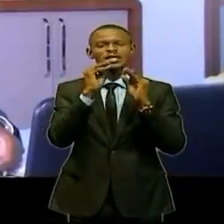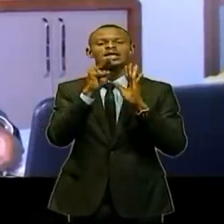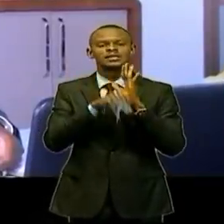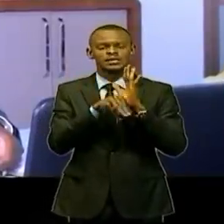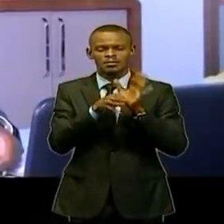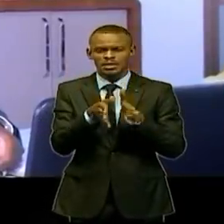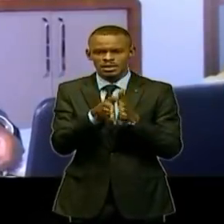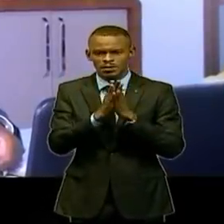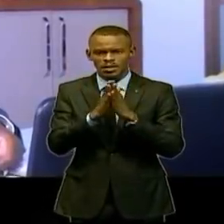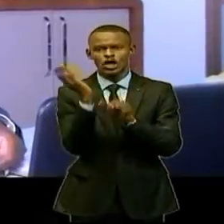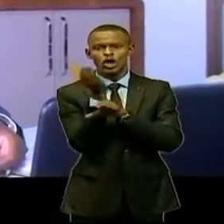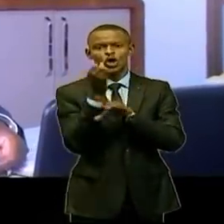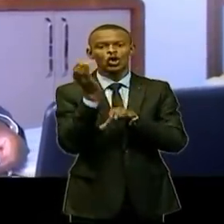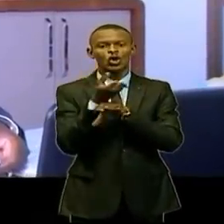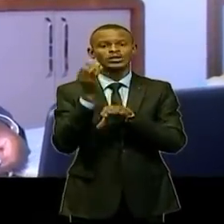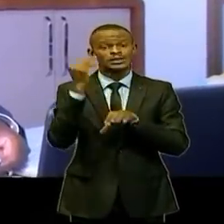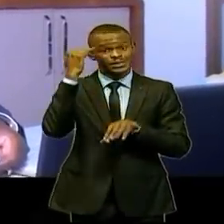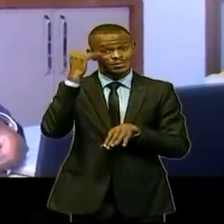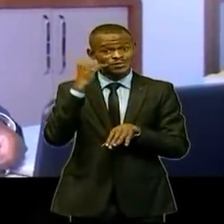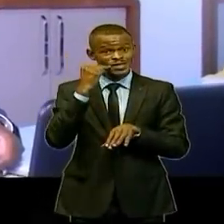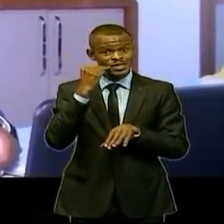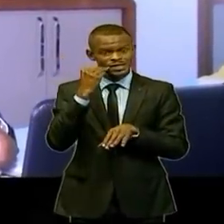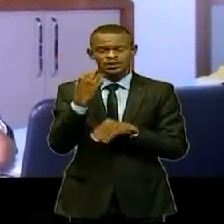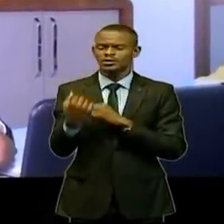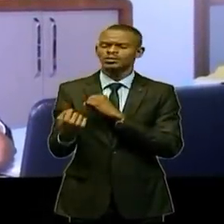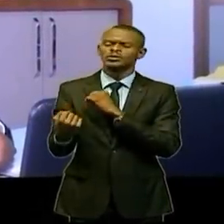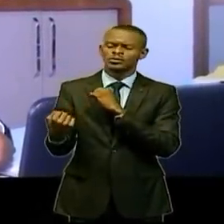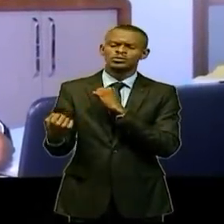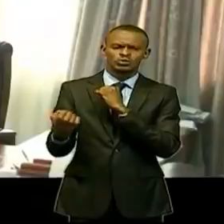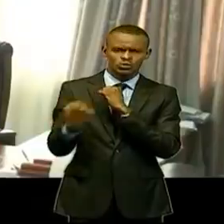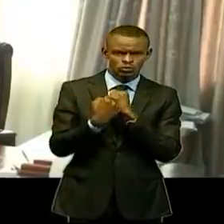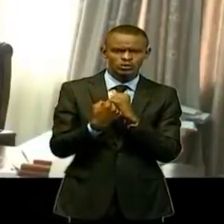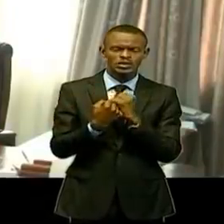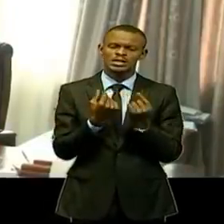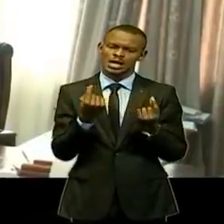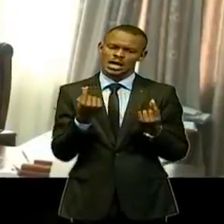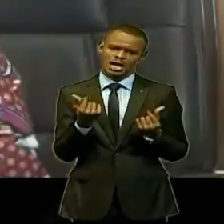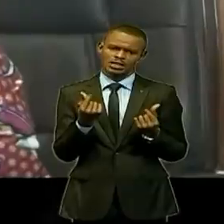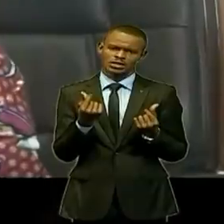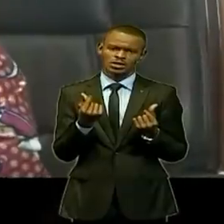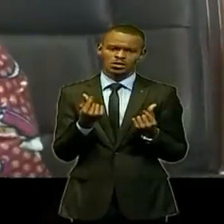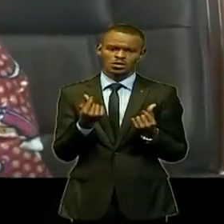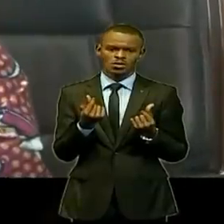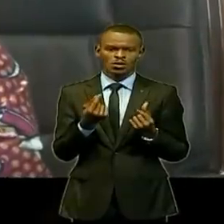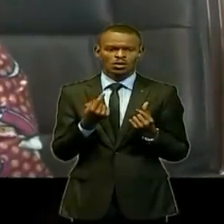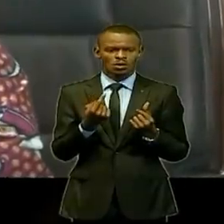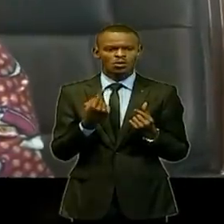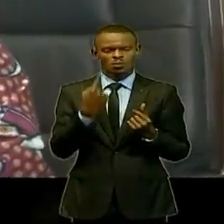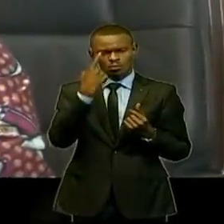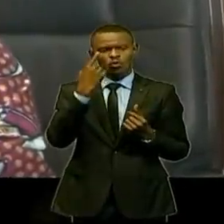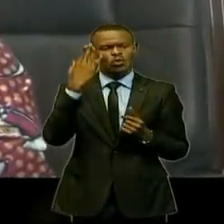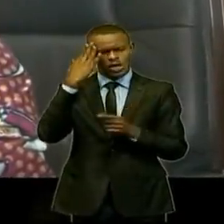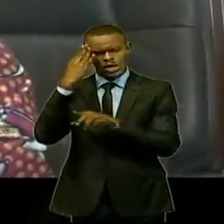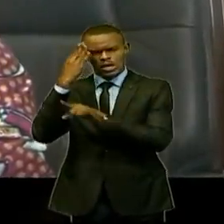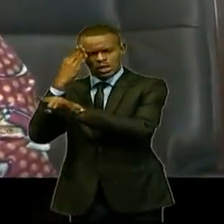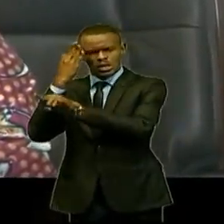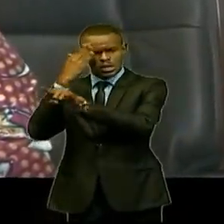moyens en vue de la mécanisation des écoles et des enseignants